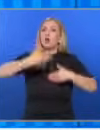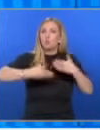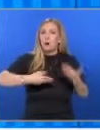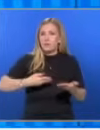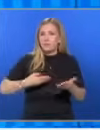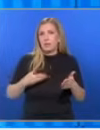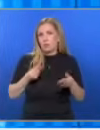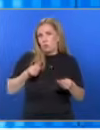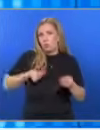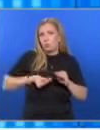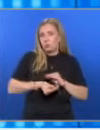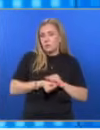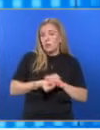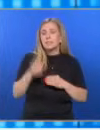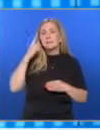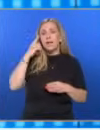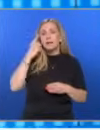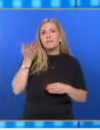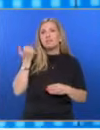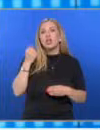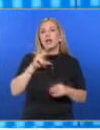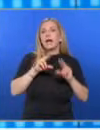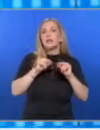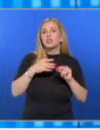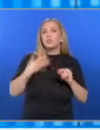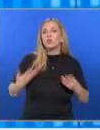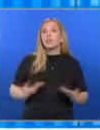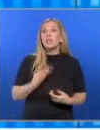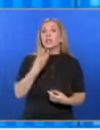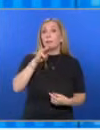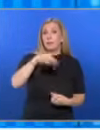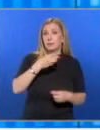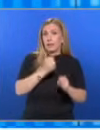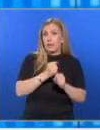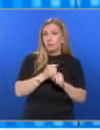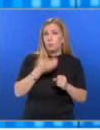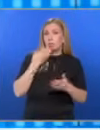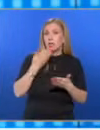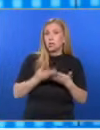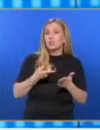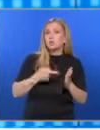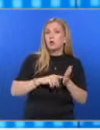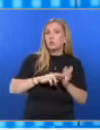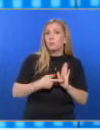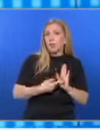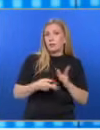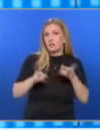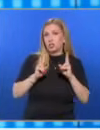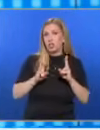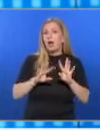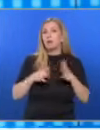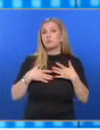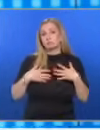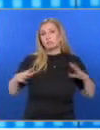корупцията. Знаете, вчера от партията заявиха, че им трябва 3 месеца за работа по предложените законопроекти и решения в случай,